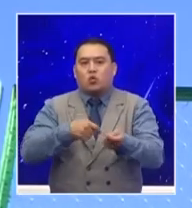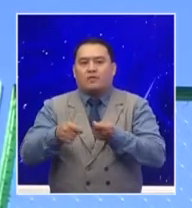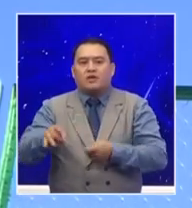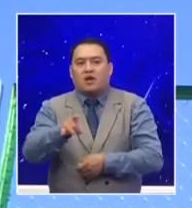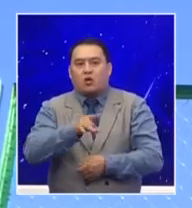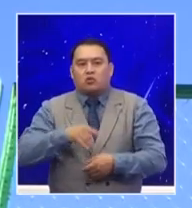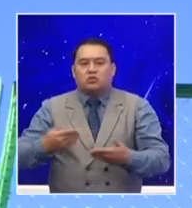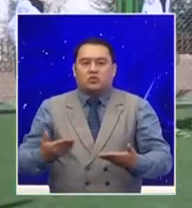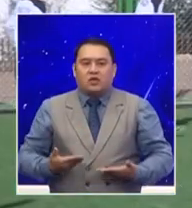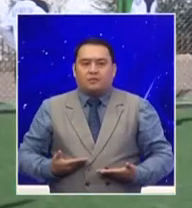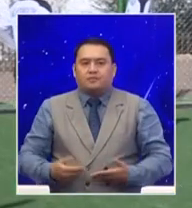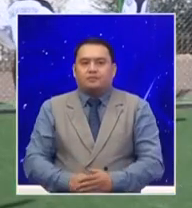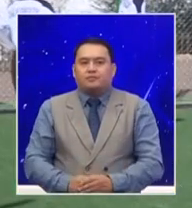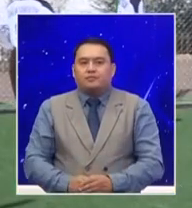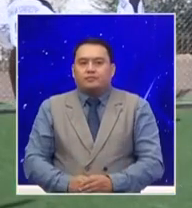района и жители.